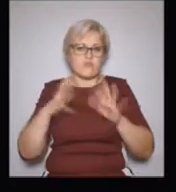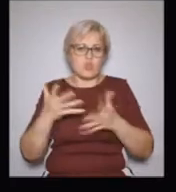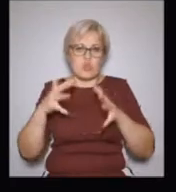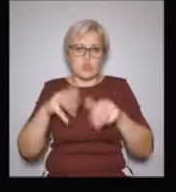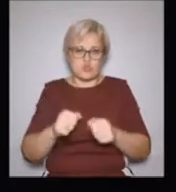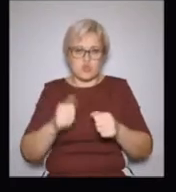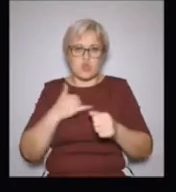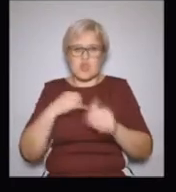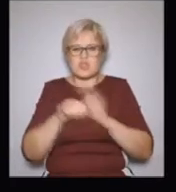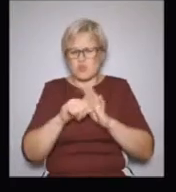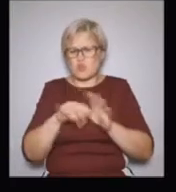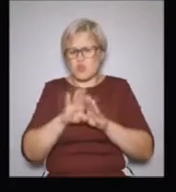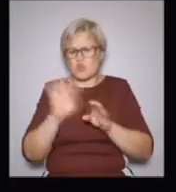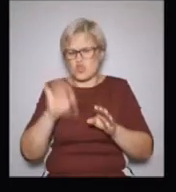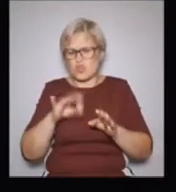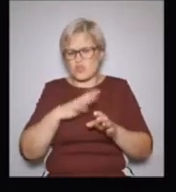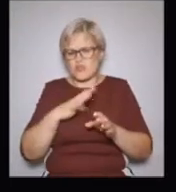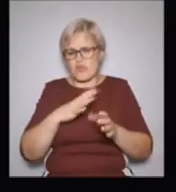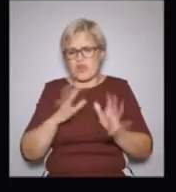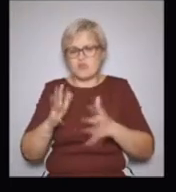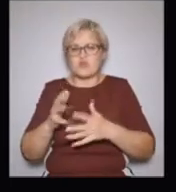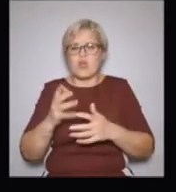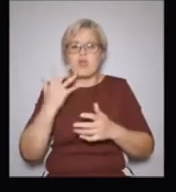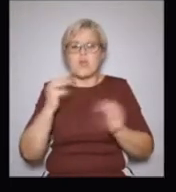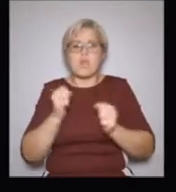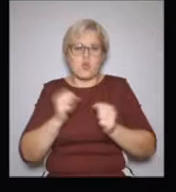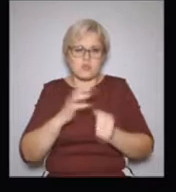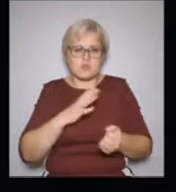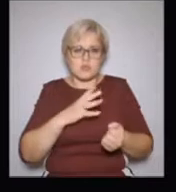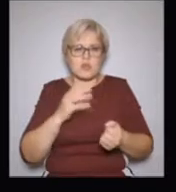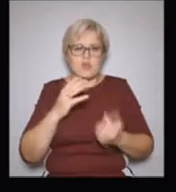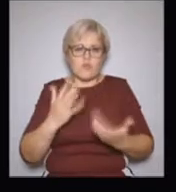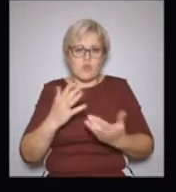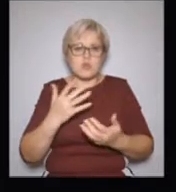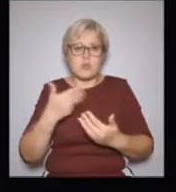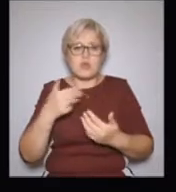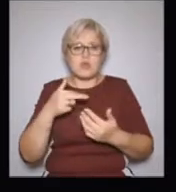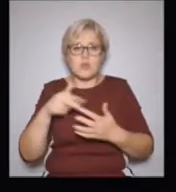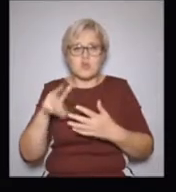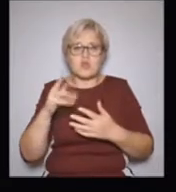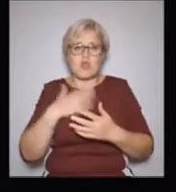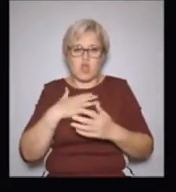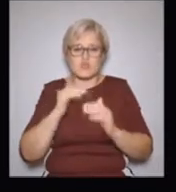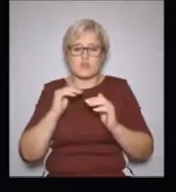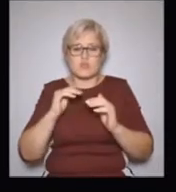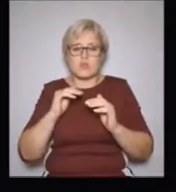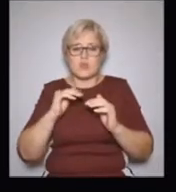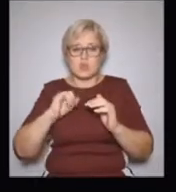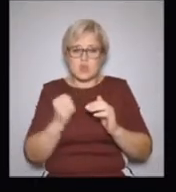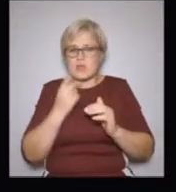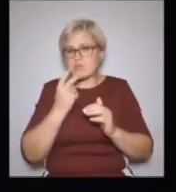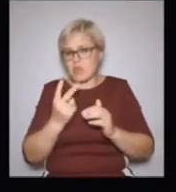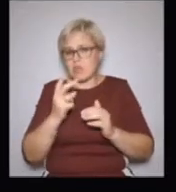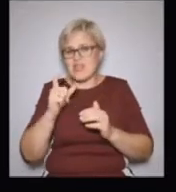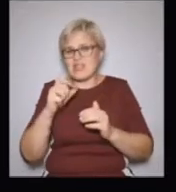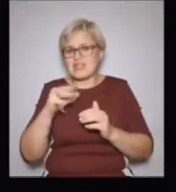то есть то есть который запомнился почему лыжные гонки и почему вот я горел то есть вот этим то есть м вечер надо было